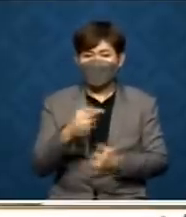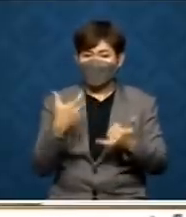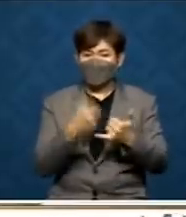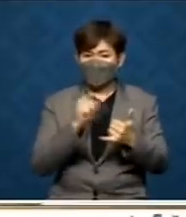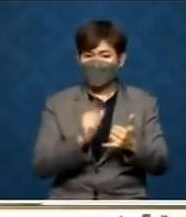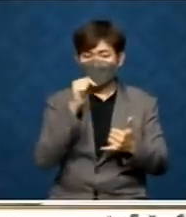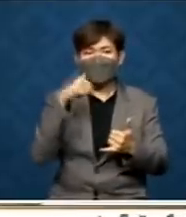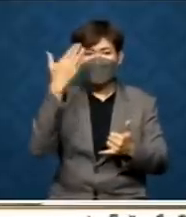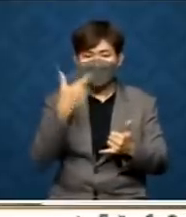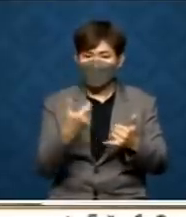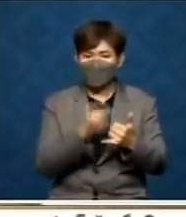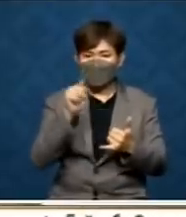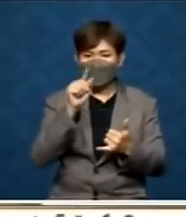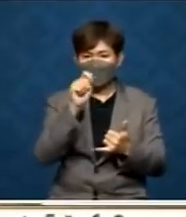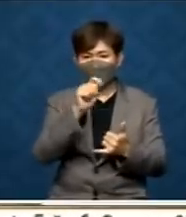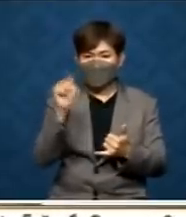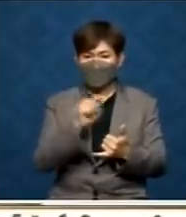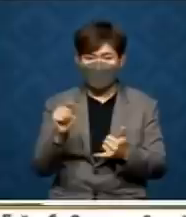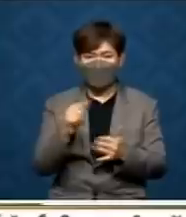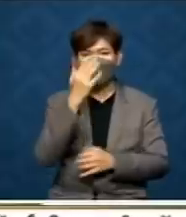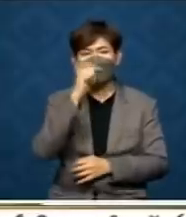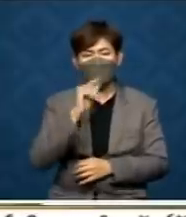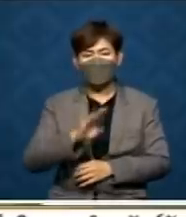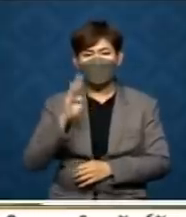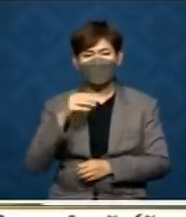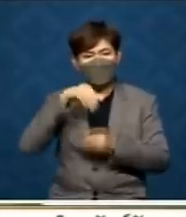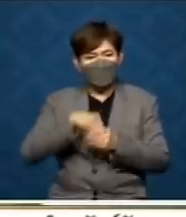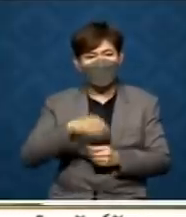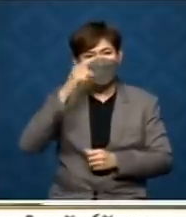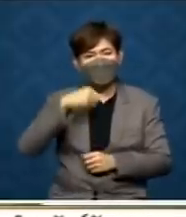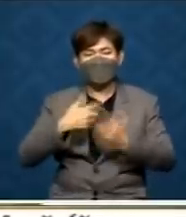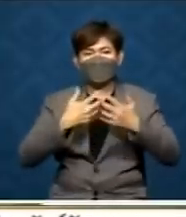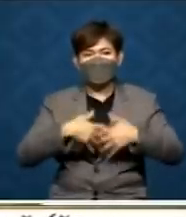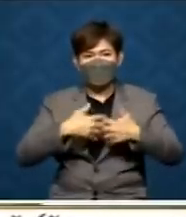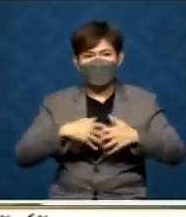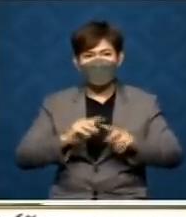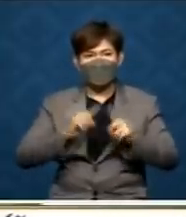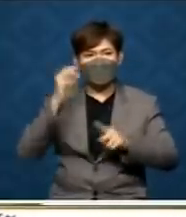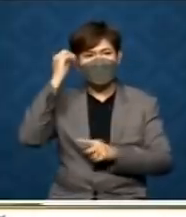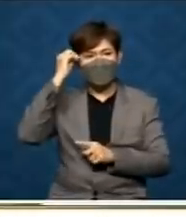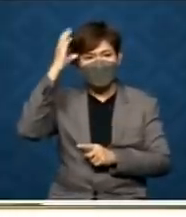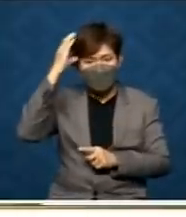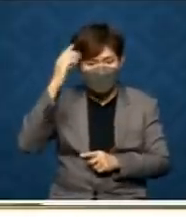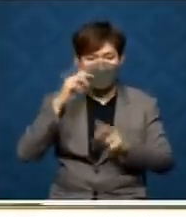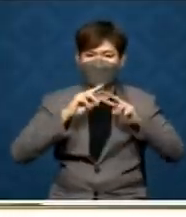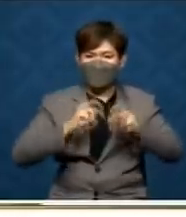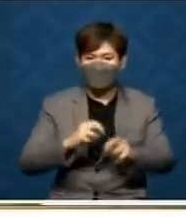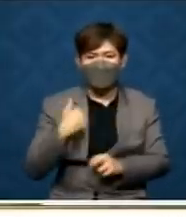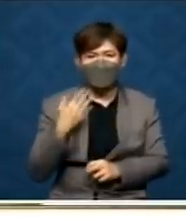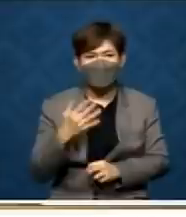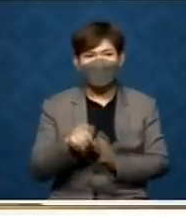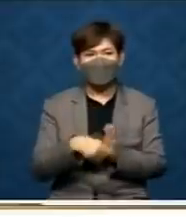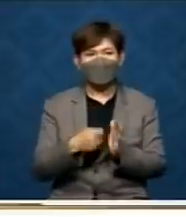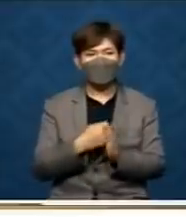นะอาแป๊ะบริษัทผลิตในใดแต่ไม่มีภูมิปัญญาที่จะไปวิเคราะห์ว่าสยาม